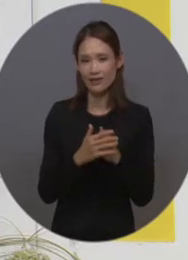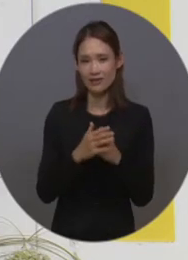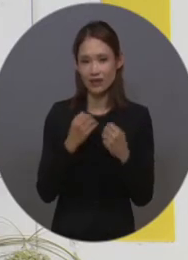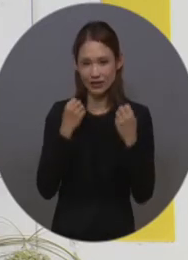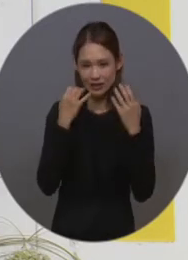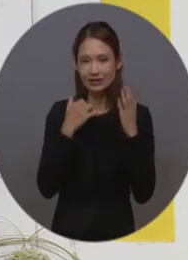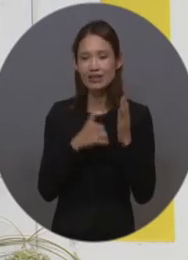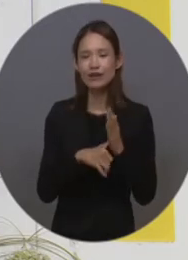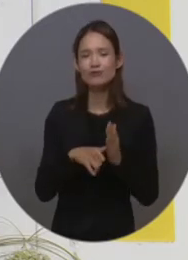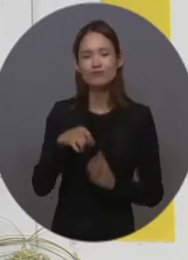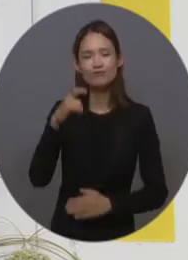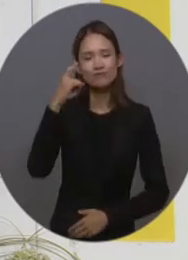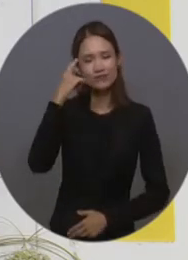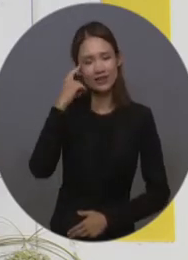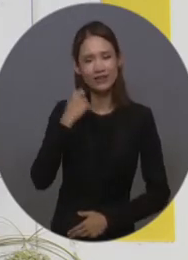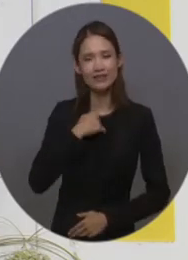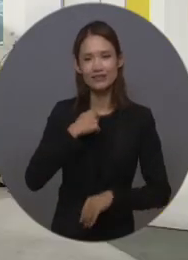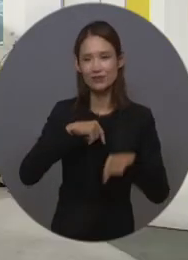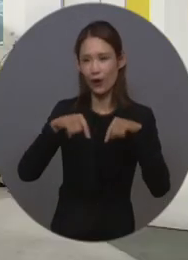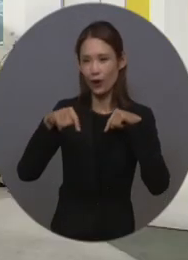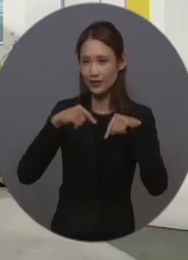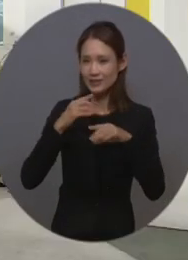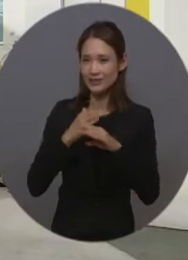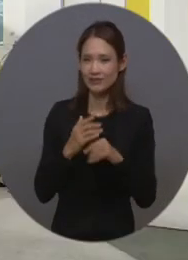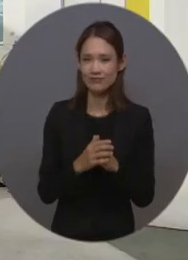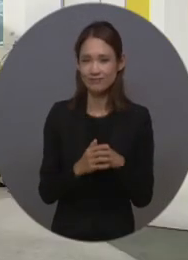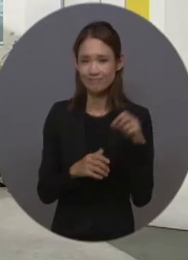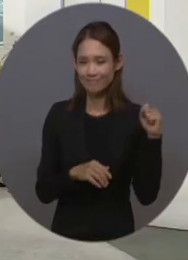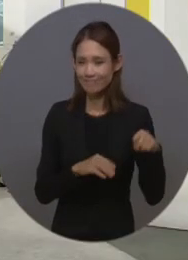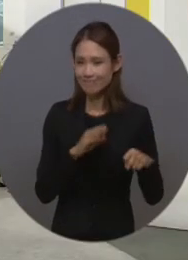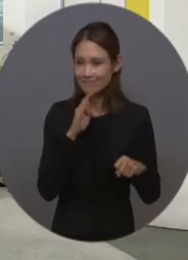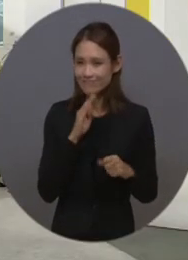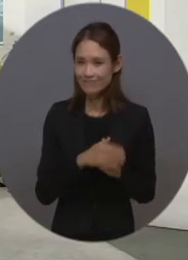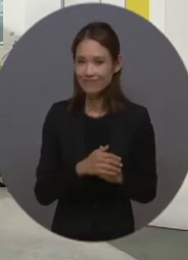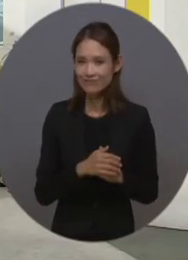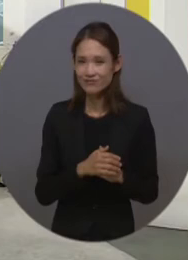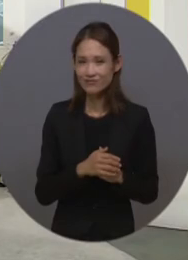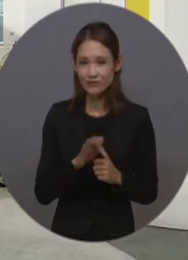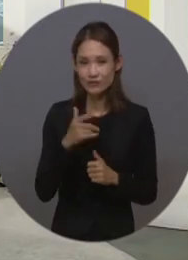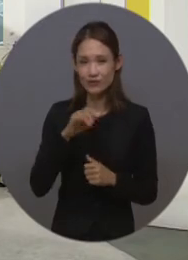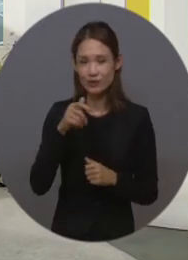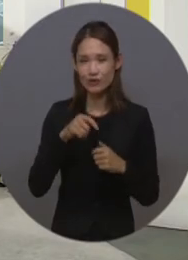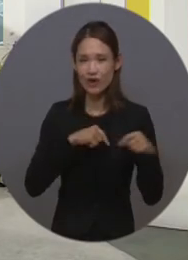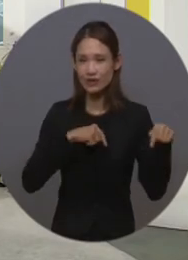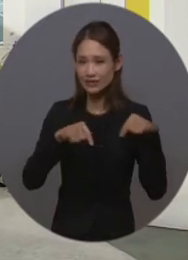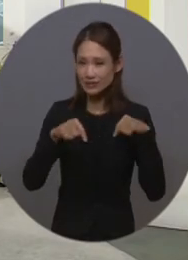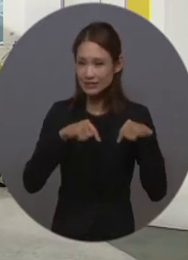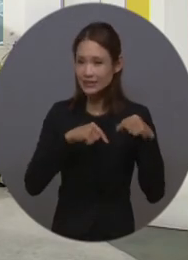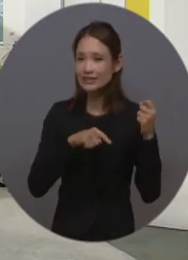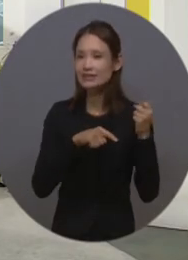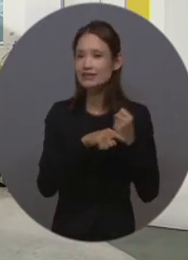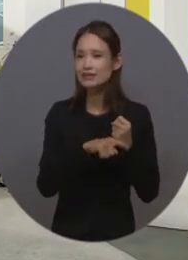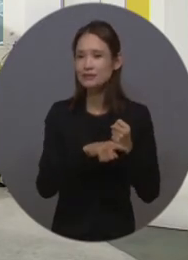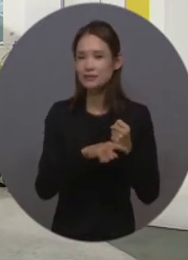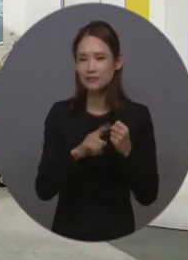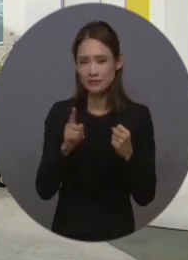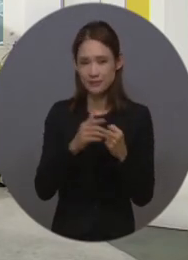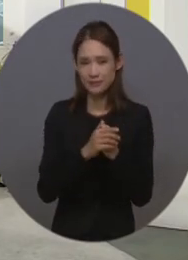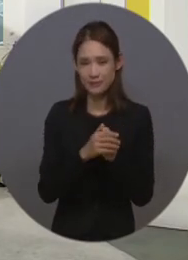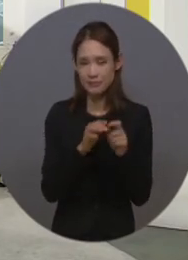생각을 하고 정치를 하고 있습니다. 그렇군요. 이거 초우량 정치인 의미가 예,